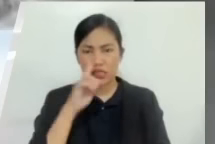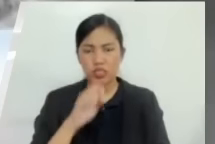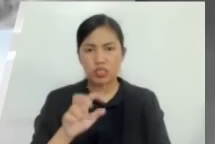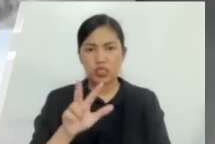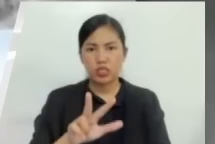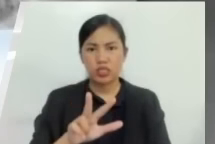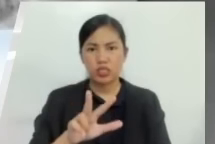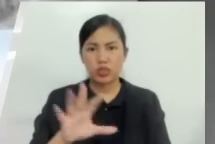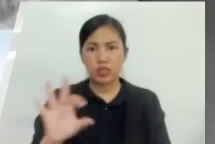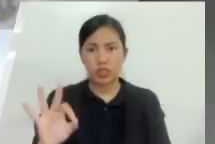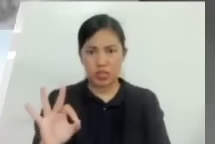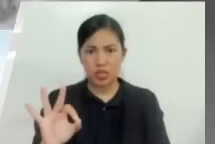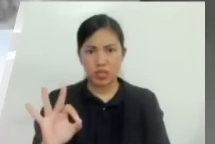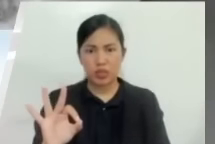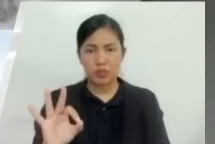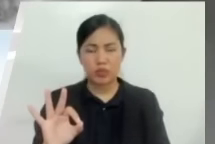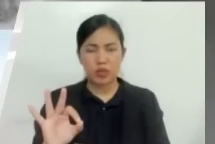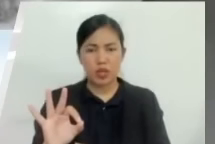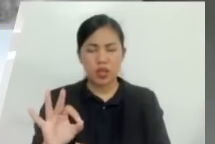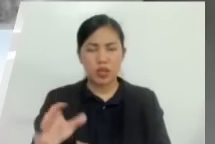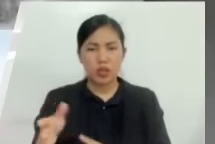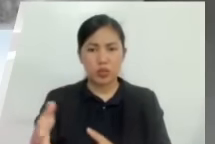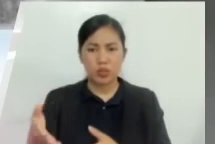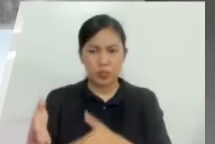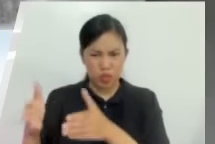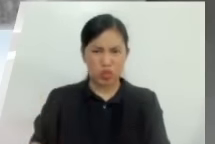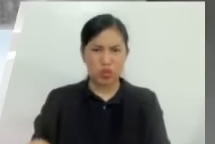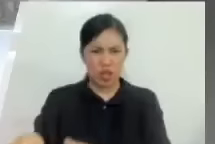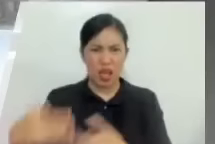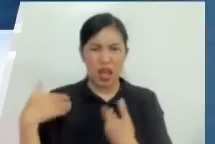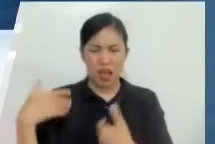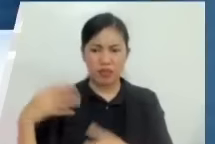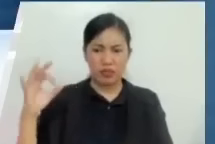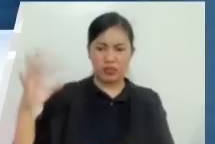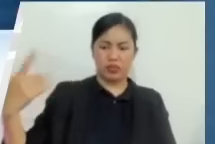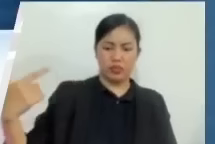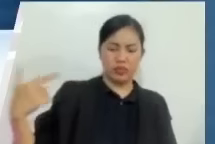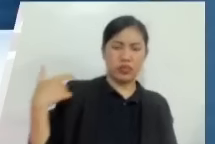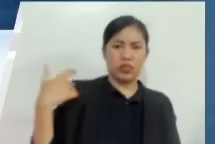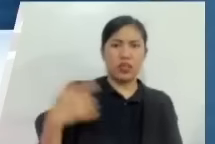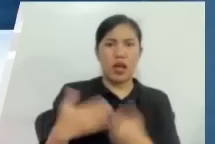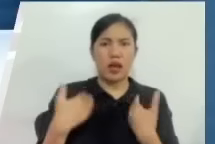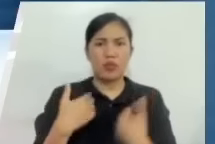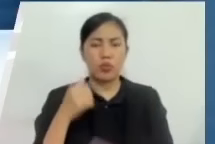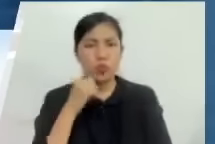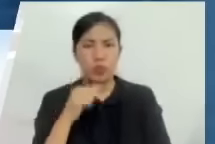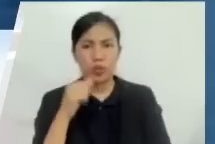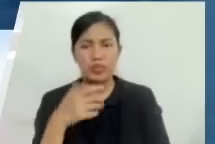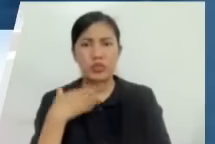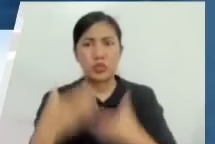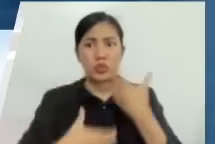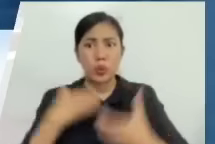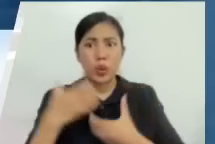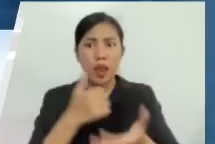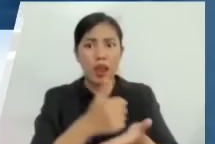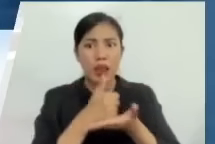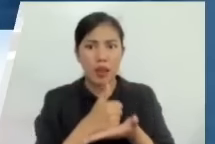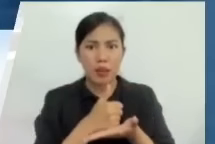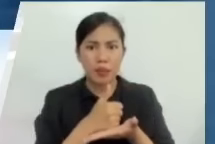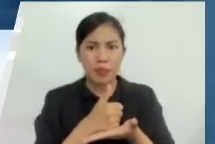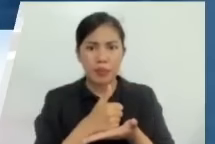residente sa lugar. Tinamaan siya ng bala sa dibdib. Meron namang babae ron, sumisigaw na tulong-tulong. Lumabas naman